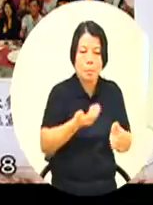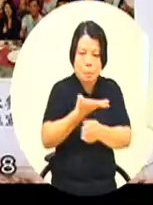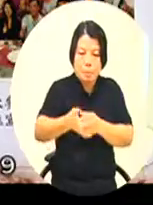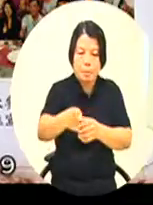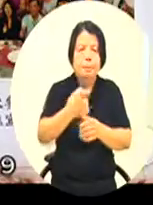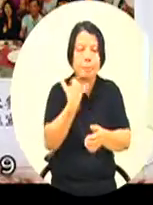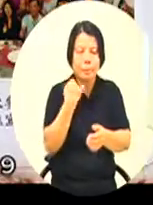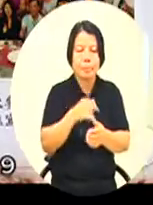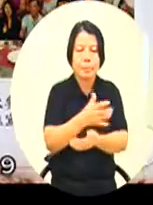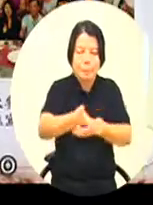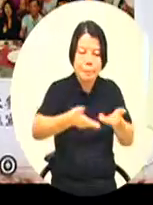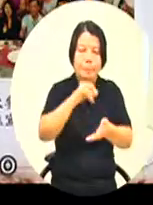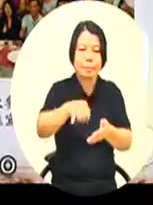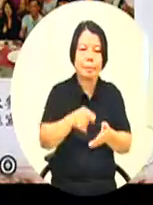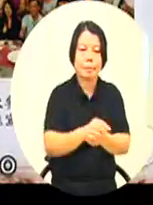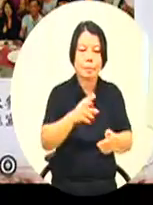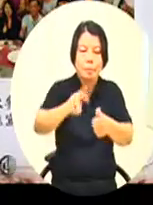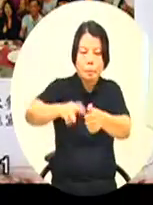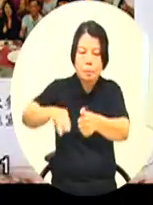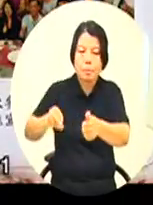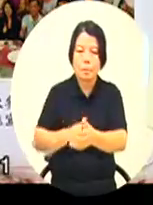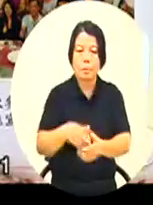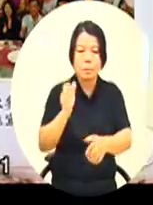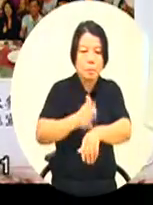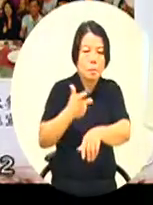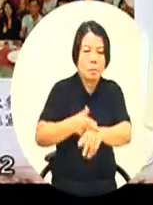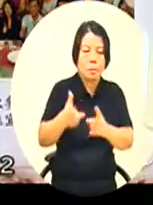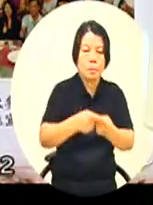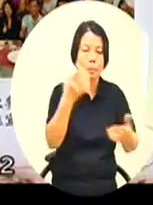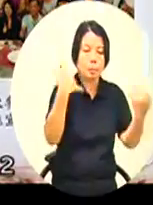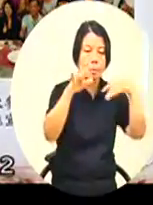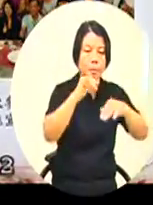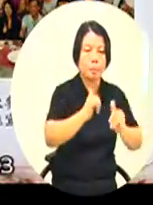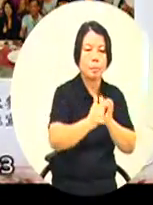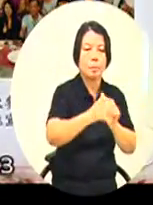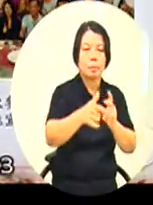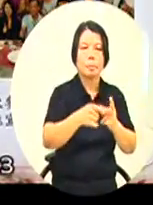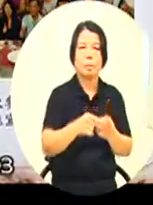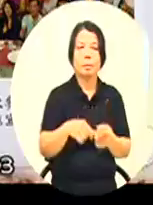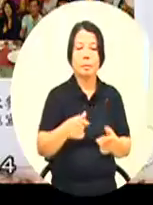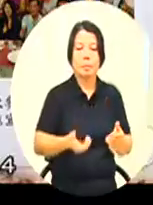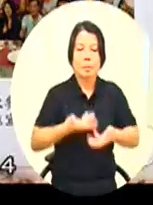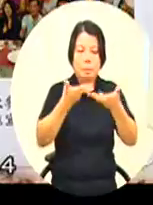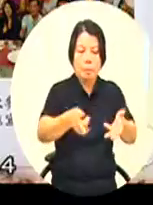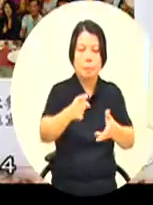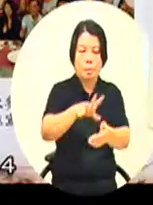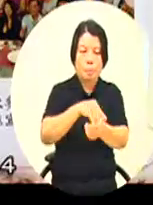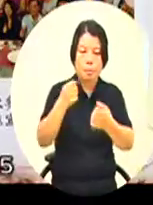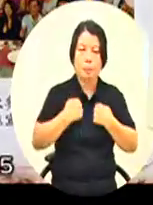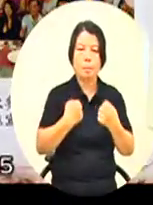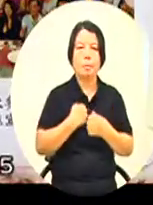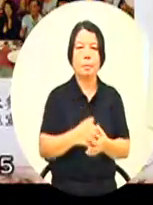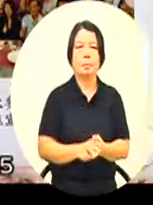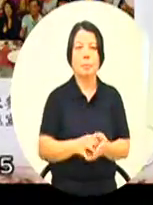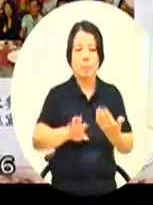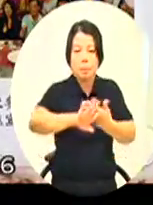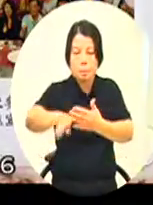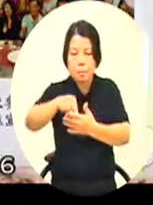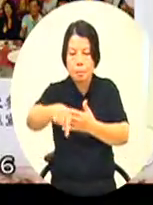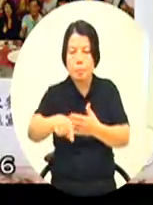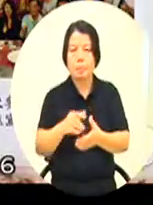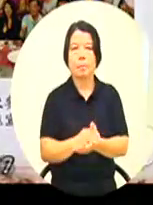台，除了训练他们其他的技艺之外，包括像舞蹈社或其他这样的社团提供这样的学习之外，也提供他们一